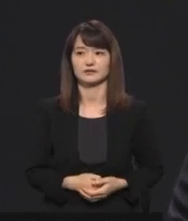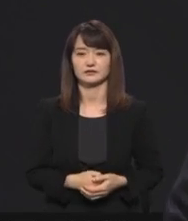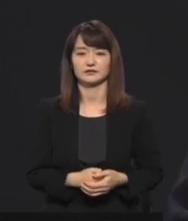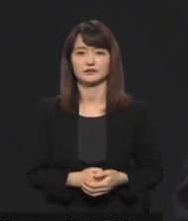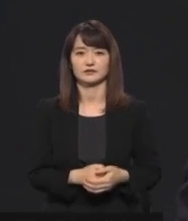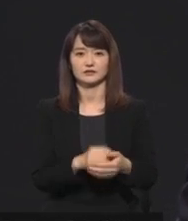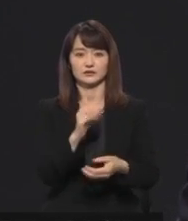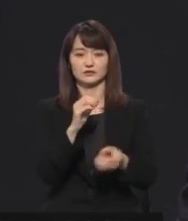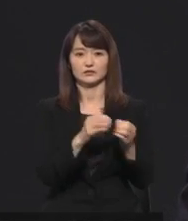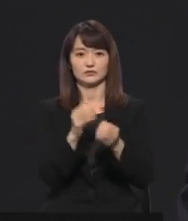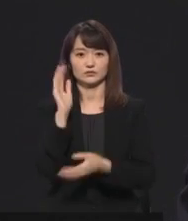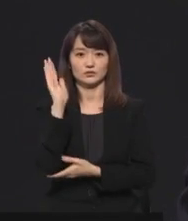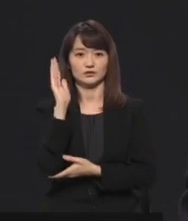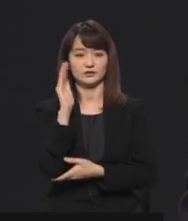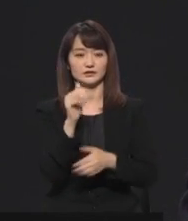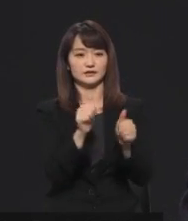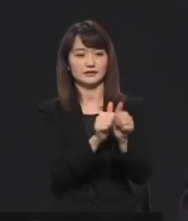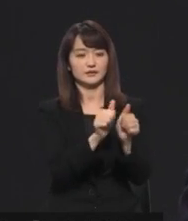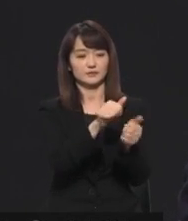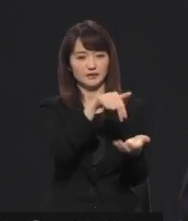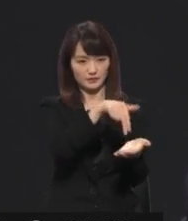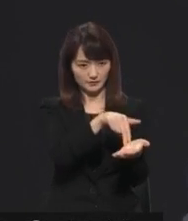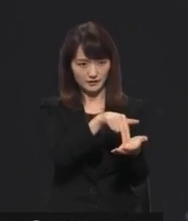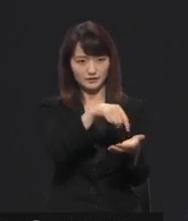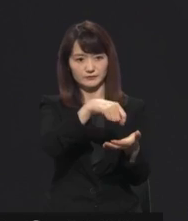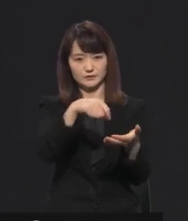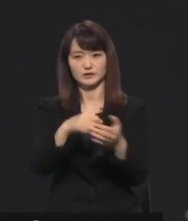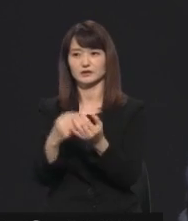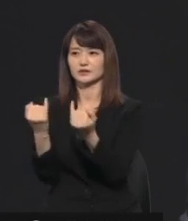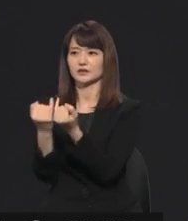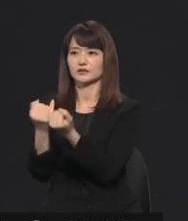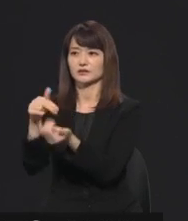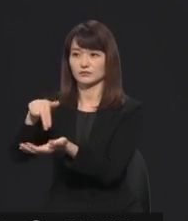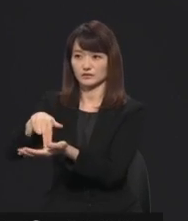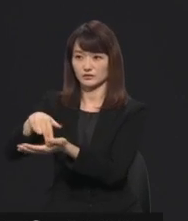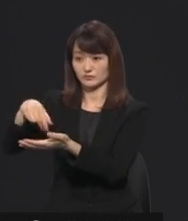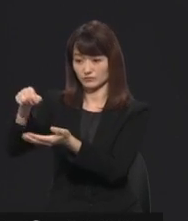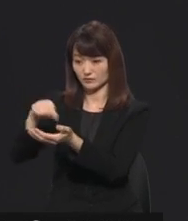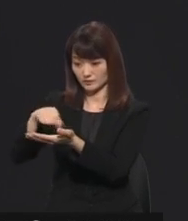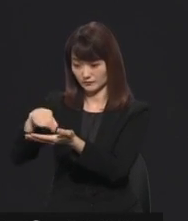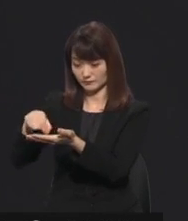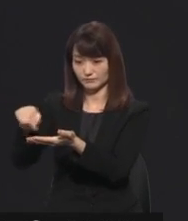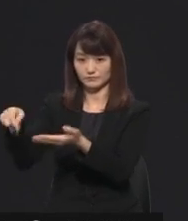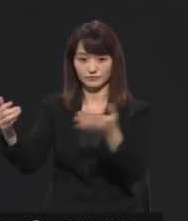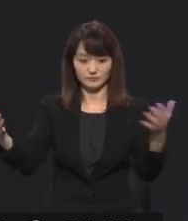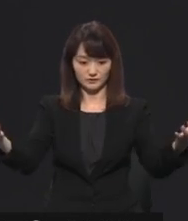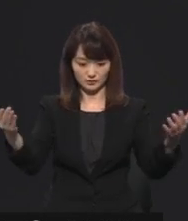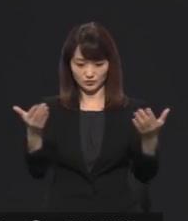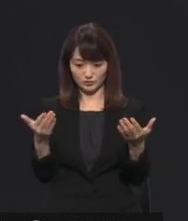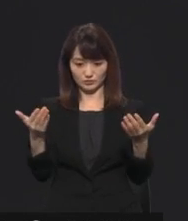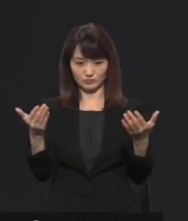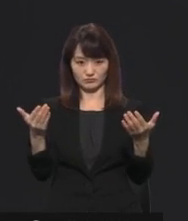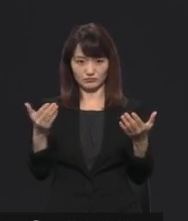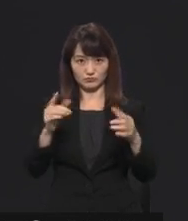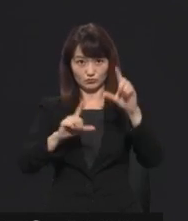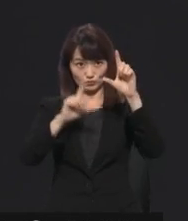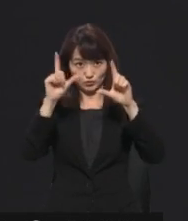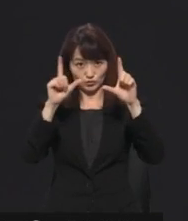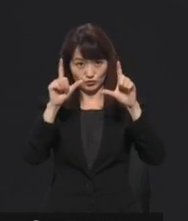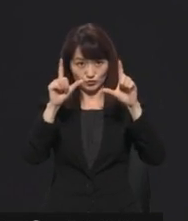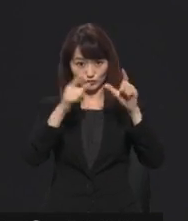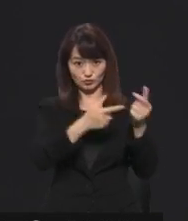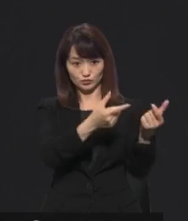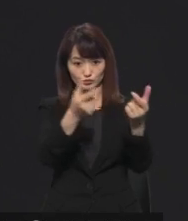소설 하나의 여자 편에서 쓴 소설 에쿠니 가오리가 섰던 그 내용을 보면 같은 현상을 바라보는 데 남자 편에서